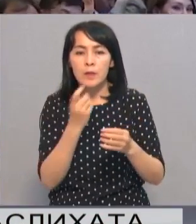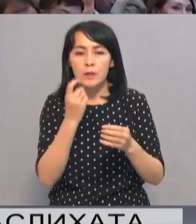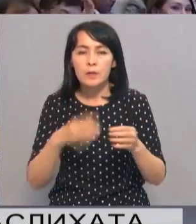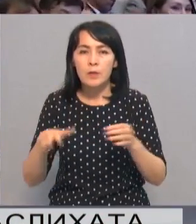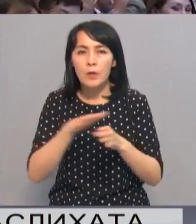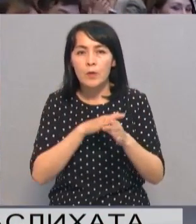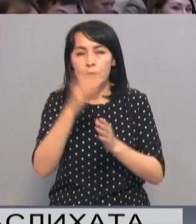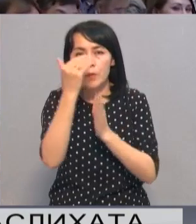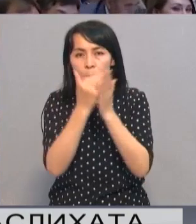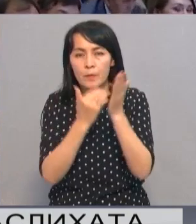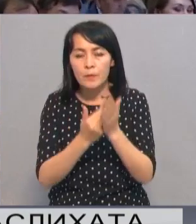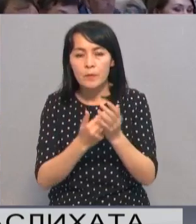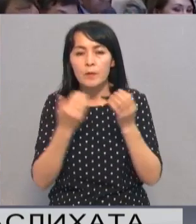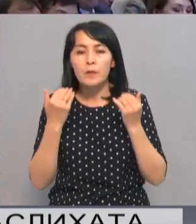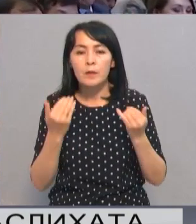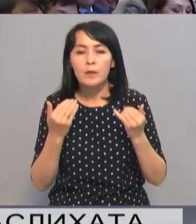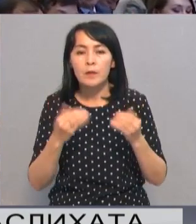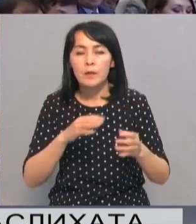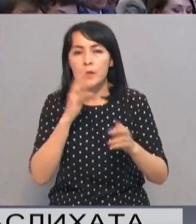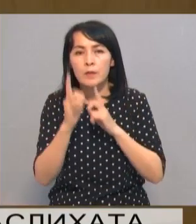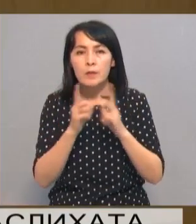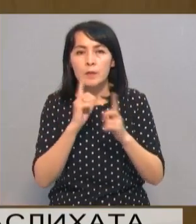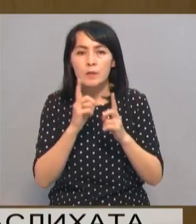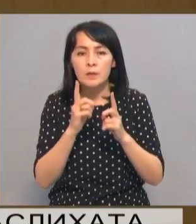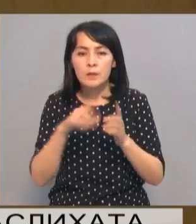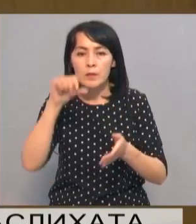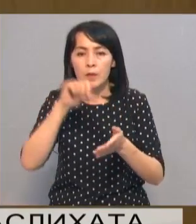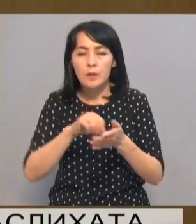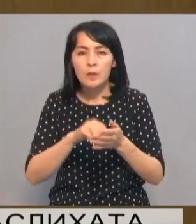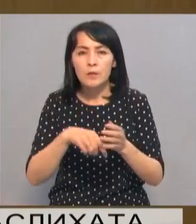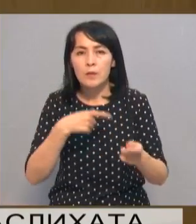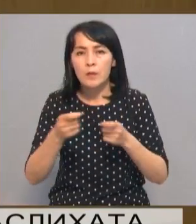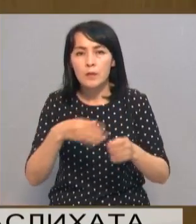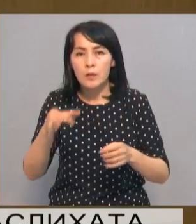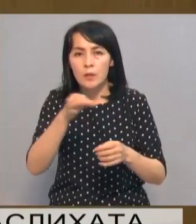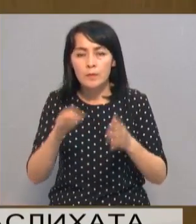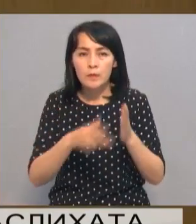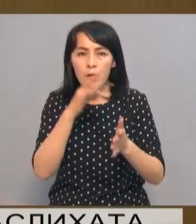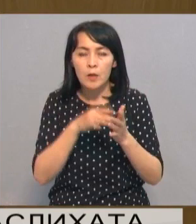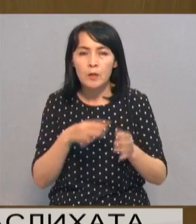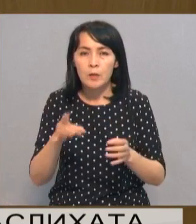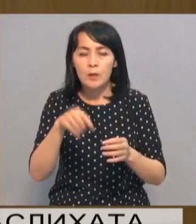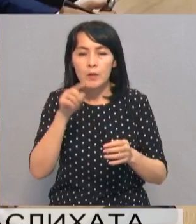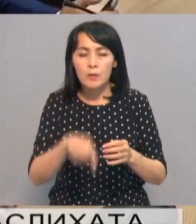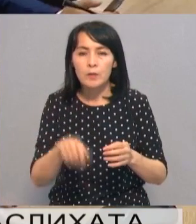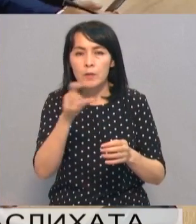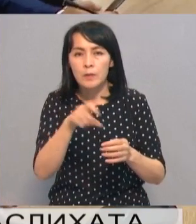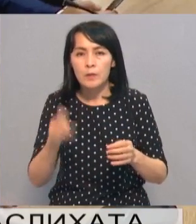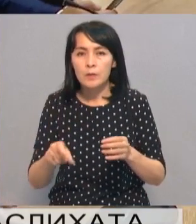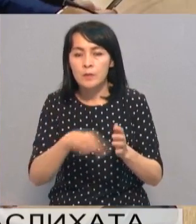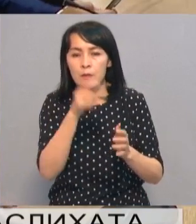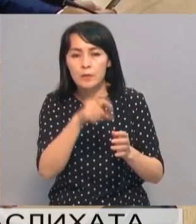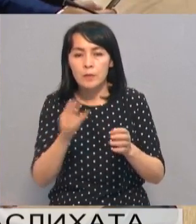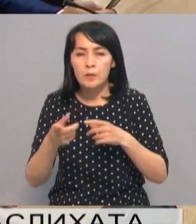и общественно-политическую ситуацию. В совещании приняли участие члены Акимата области, акимы городов, районов и председатели